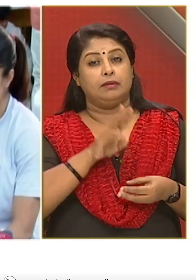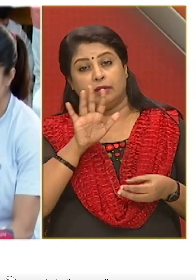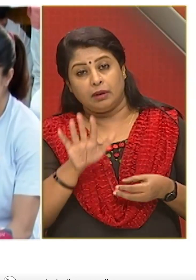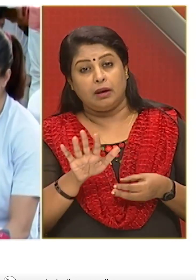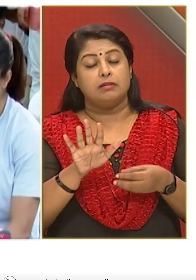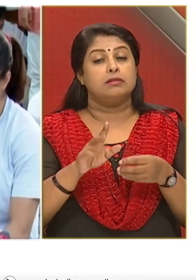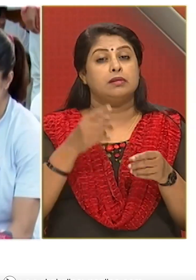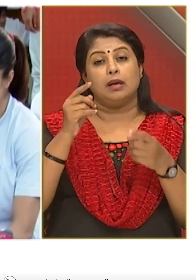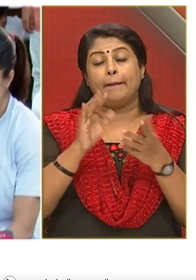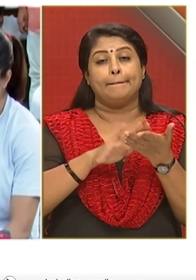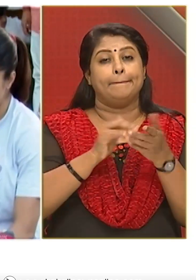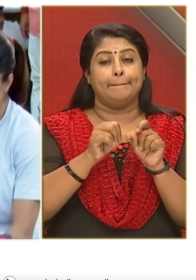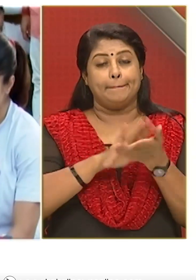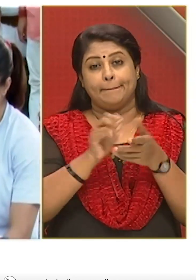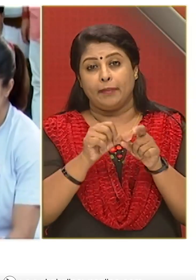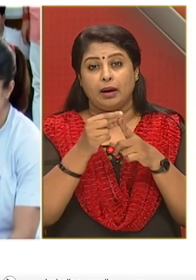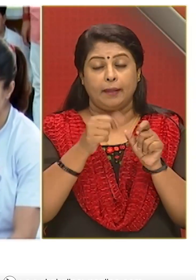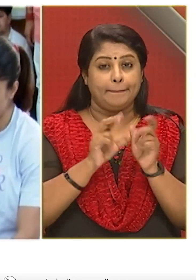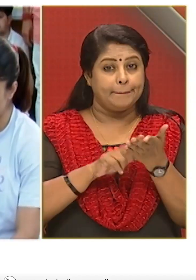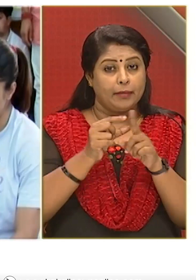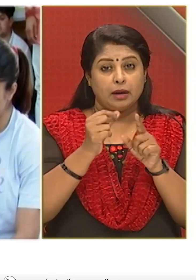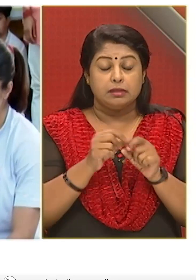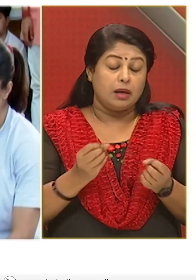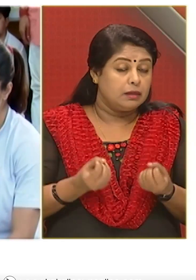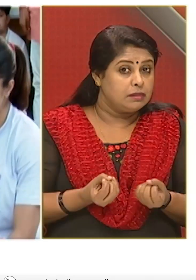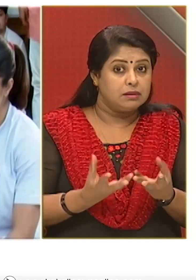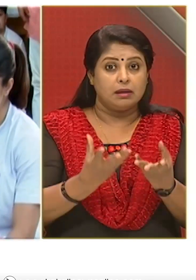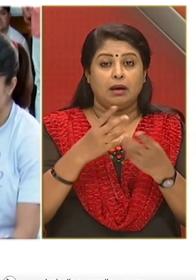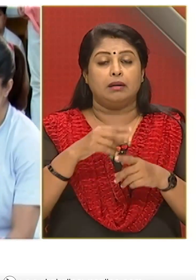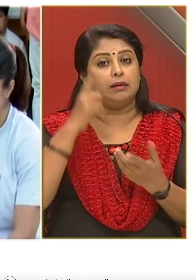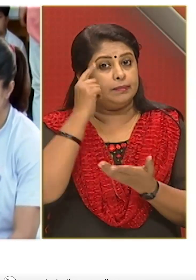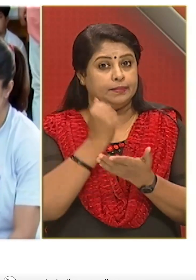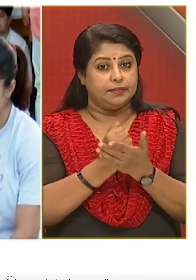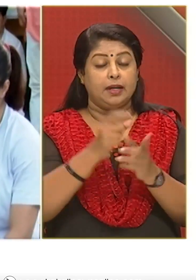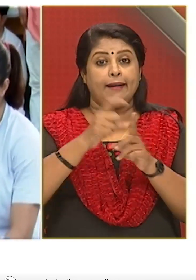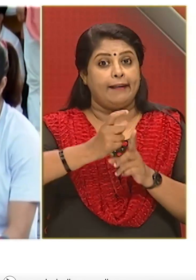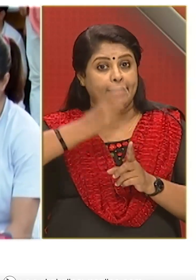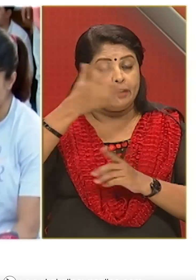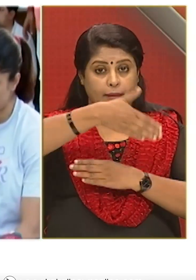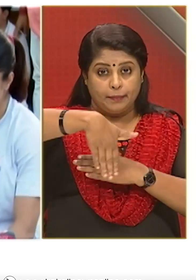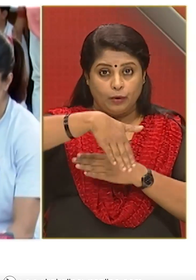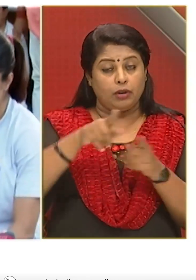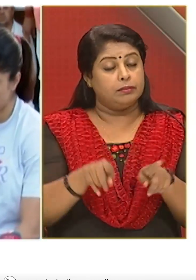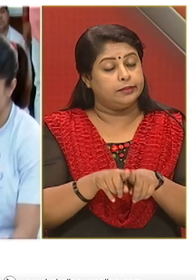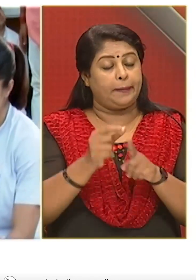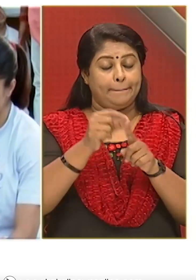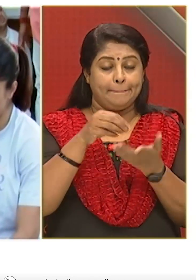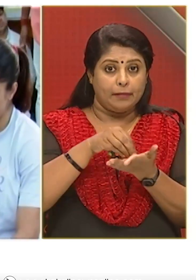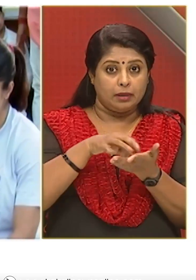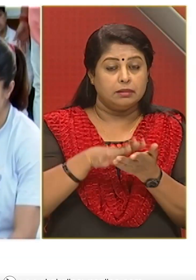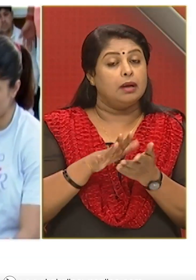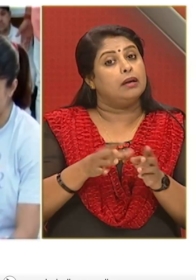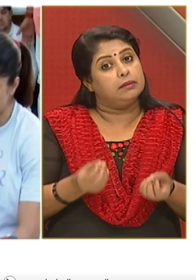ഖാപ് മഹാപഞ്ചായത്ത് സംഘടിപ്പിക്കുമെന്നാണ് താരങ്ങൾ അറിയിച്ചിട്ടുള്ളത്. ദില്ലി അതിർത്തികളിലും സമാനമായ രീതിയിൽ ഖാ പഞ്ചായത്തുകൾ